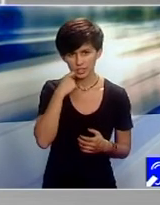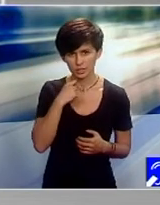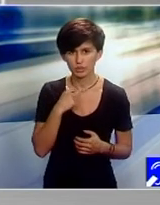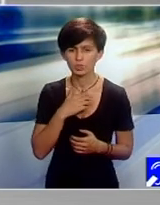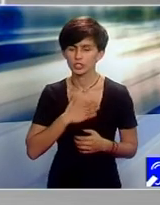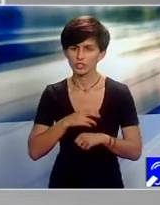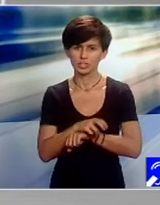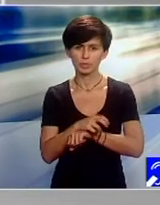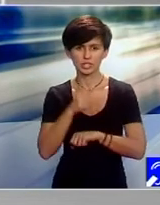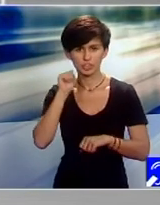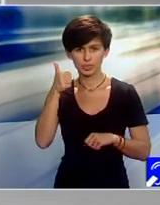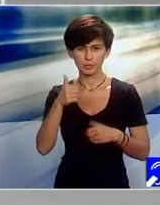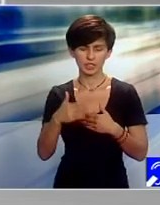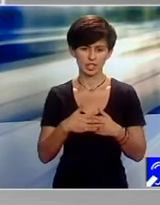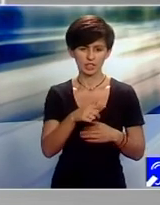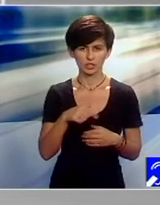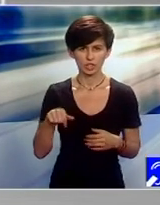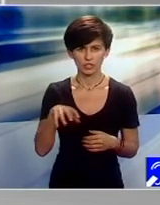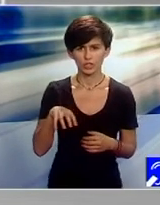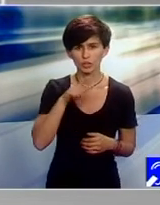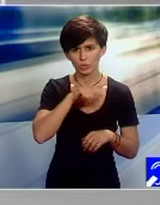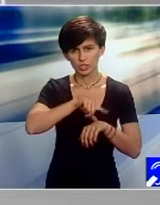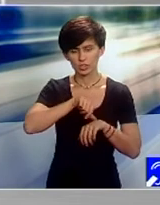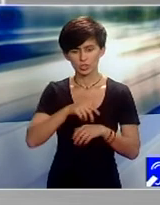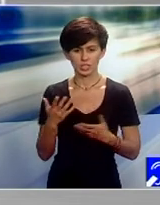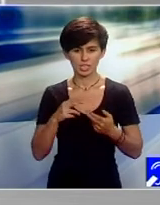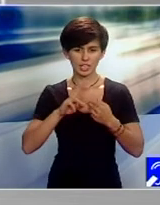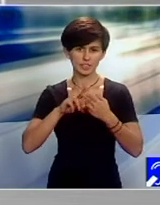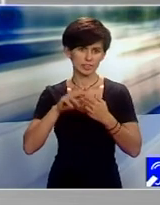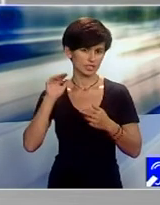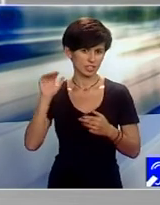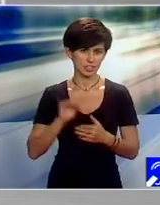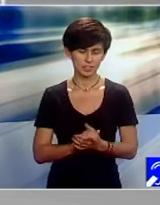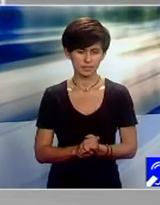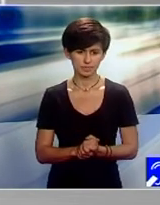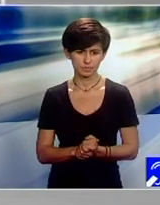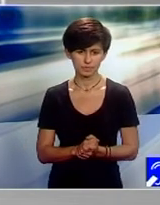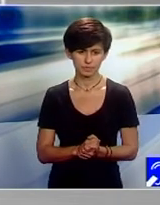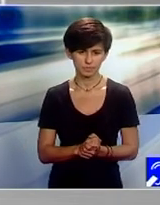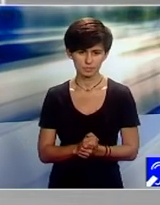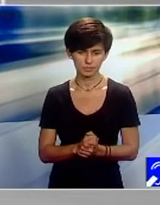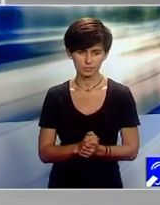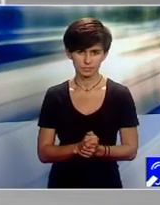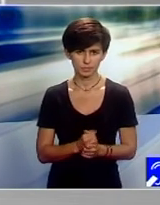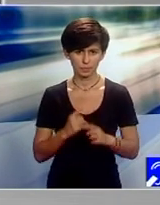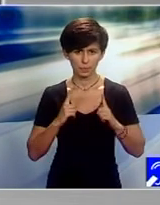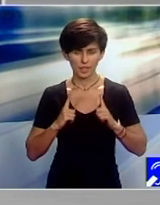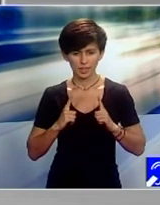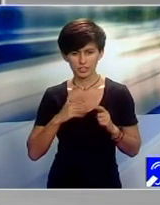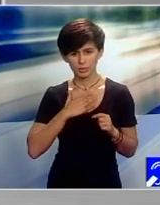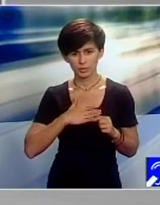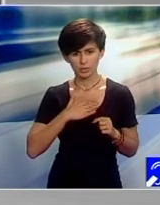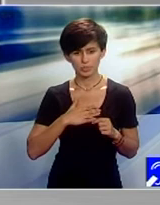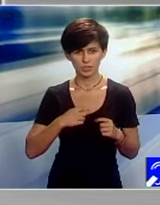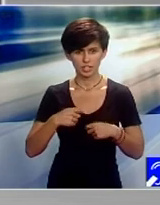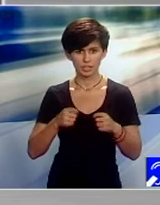mâine să participe alături de dumneavoastră, să le amintim locul și ora la care să se întâlnească cu ceilalți bicicliști. Îi așteptăm cu drag în